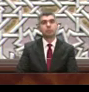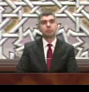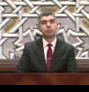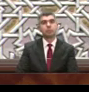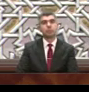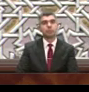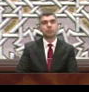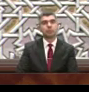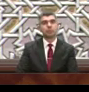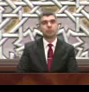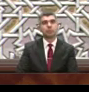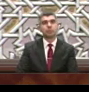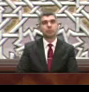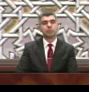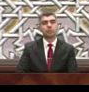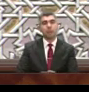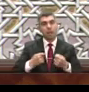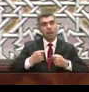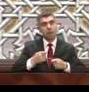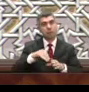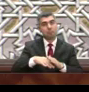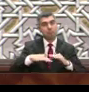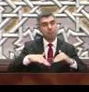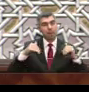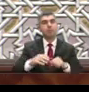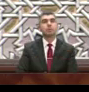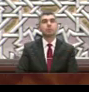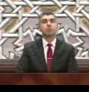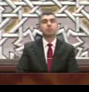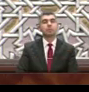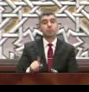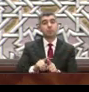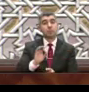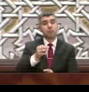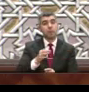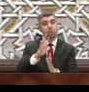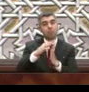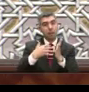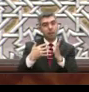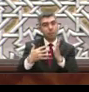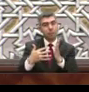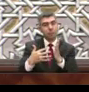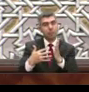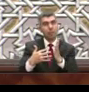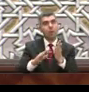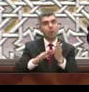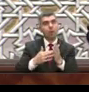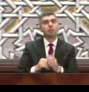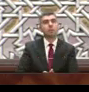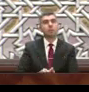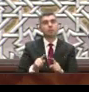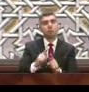إذا قلت رئاسة المجلس، رئاسة المجلس رجحت برمجة تناول الكلمة في إطار